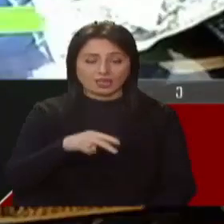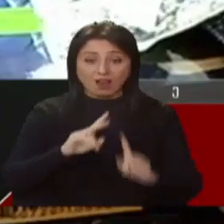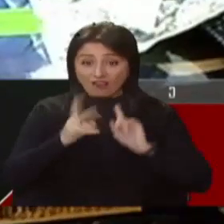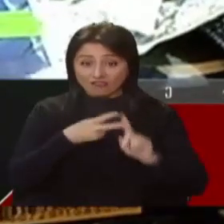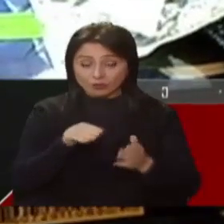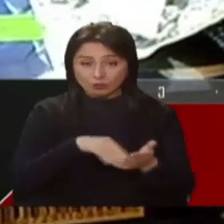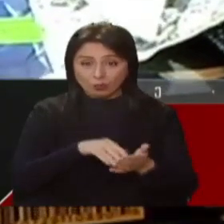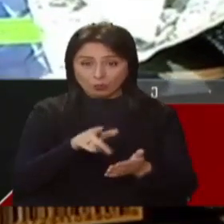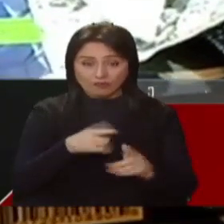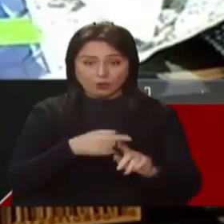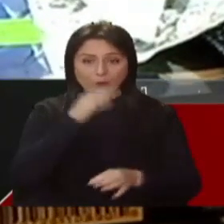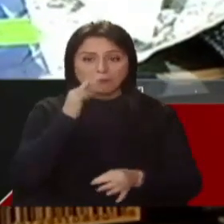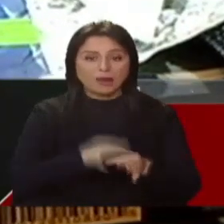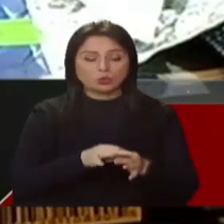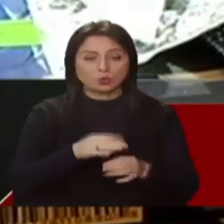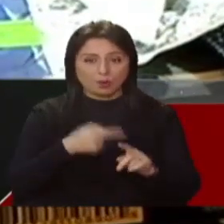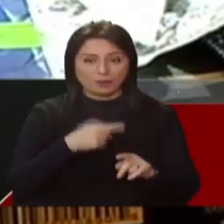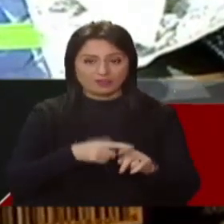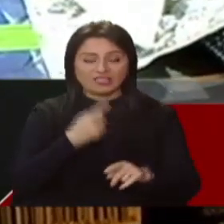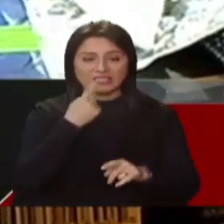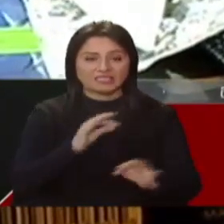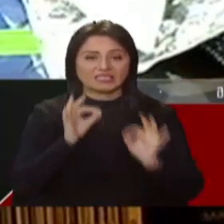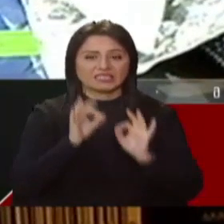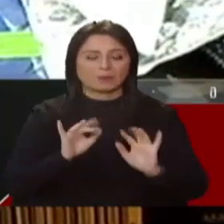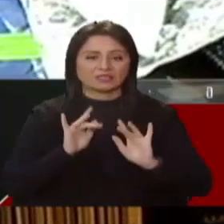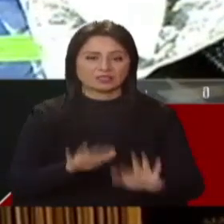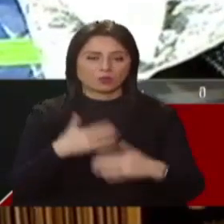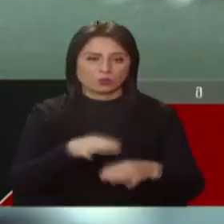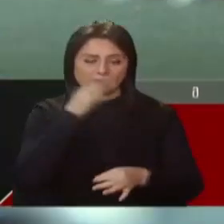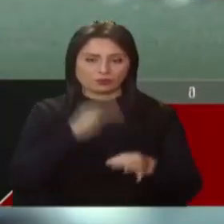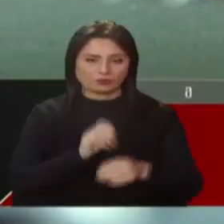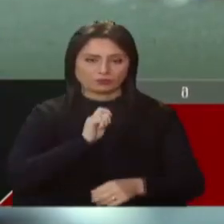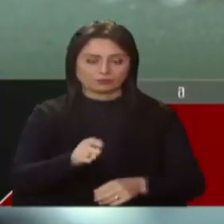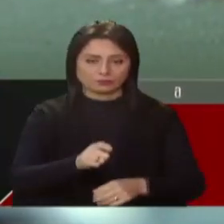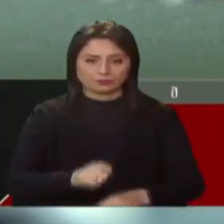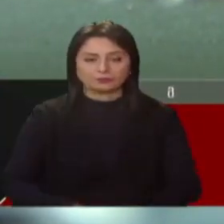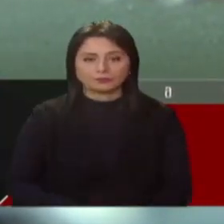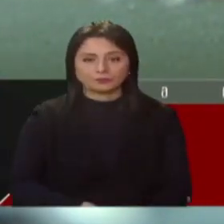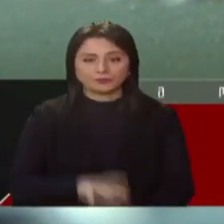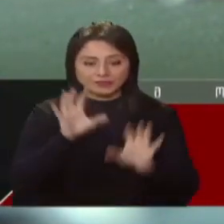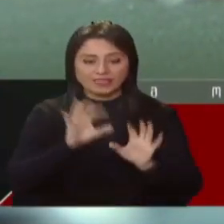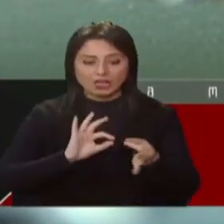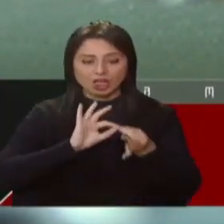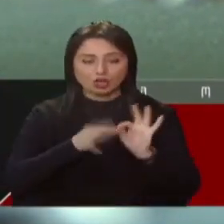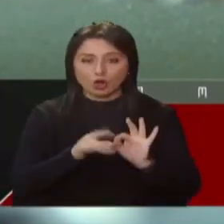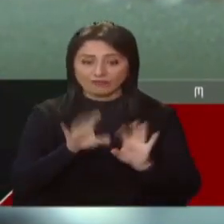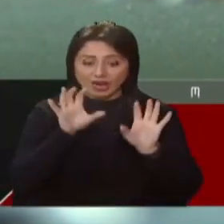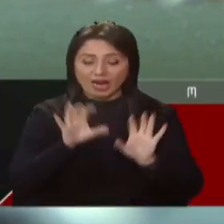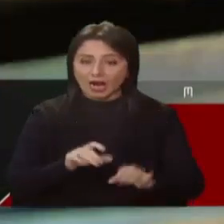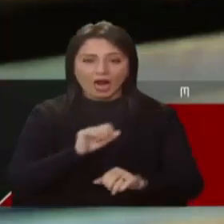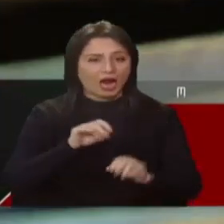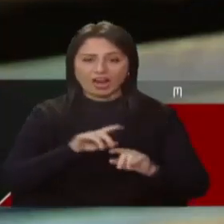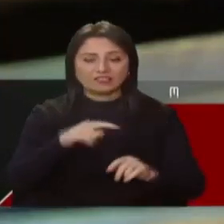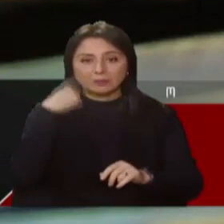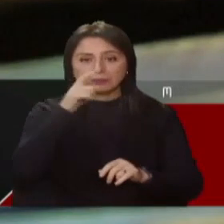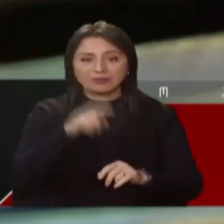chadina, că administrațiul pasuhis geblobis nansulat, sishliv samartlebrivi pasuhis geblob, datgeba. Kanuni da konkrete buliarom, kanuni ar gavrceldeba